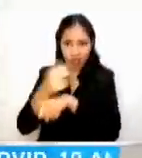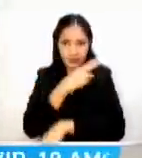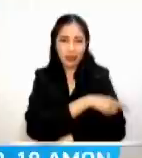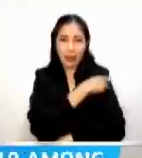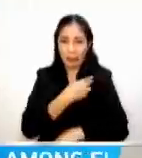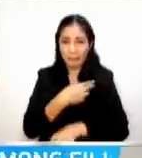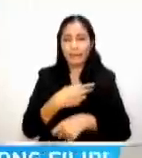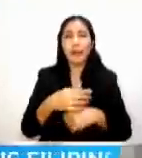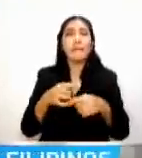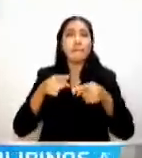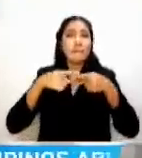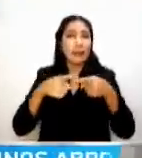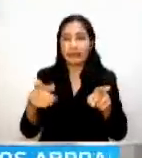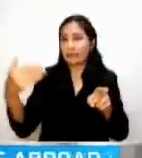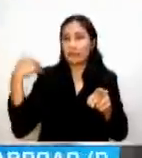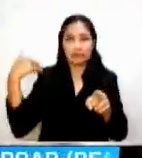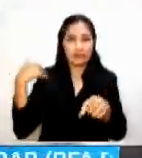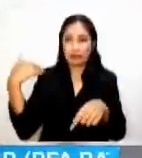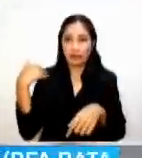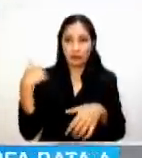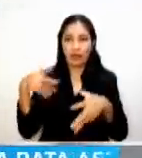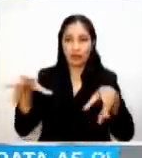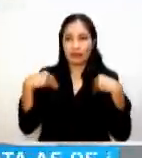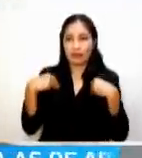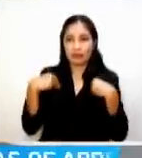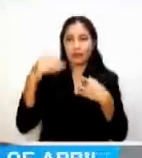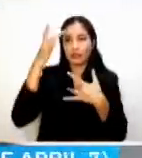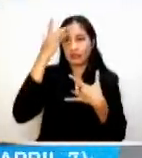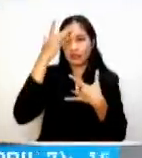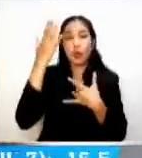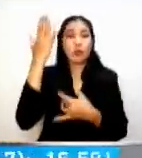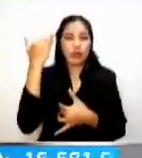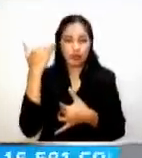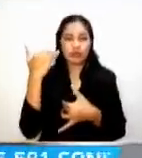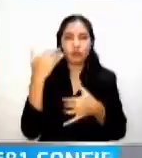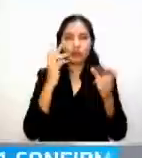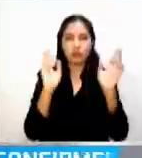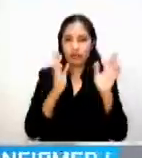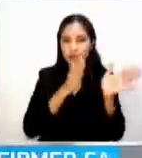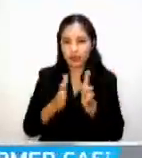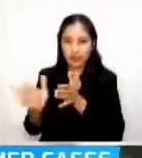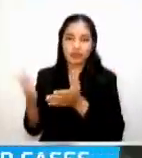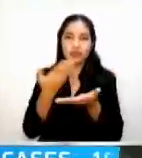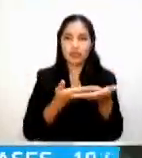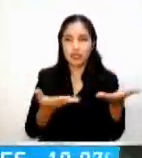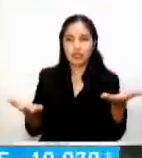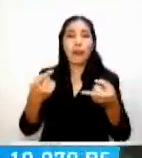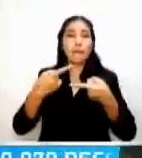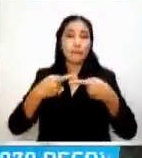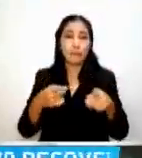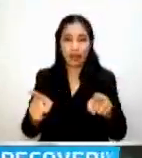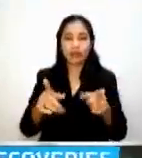pasyente dahil kailangan pa raw ihanda ang mga gamit. Pero sabi ng mga healthcare worker, kahit magdagdag ng kwarto, kung walang